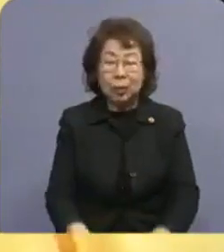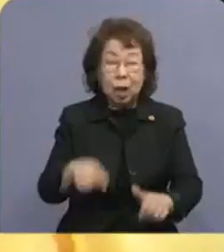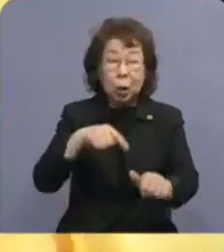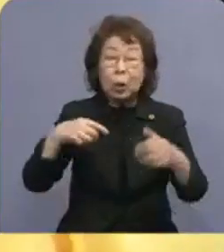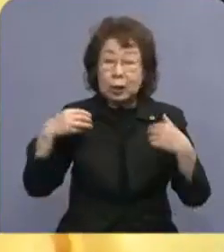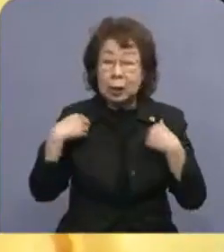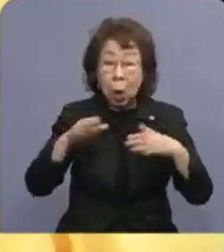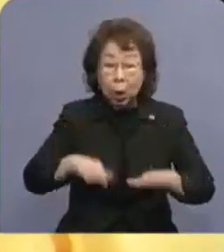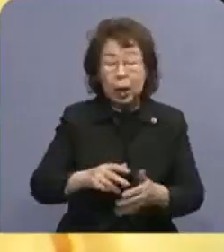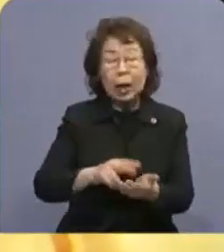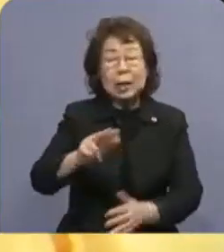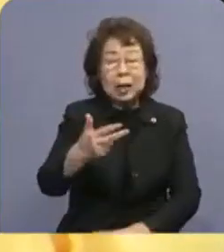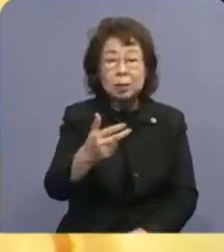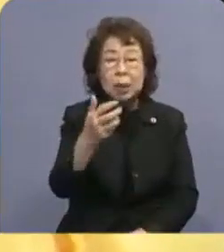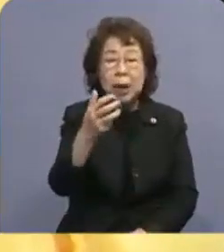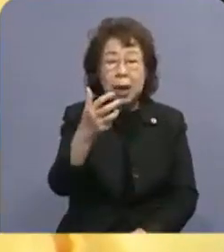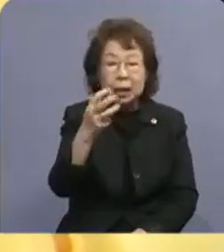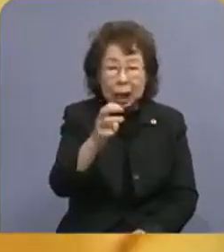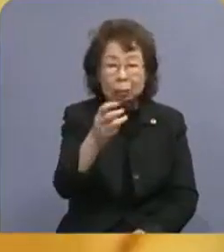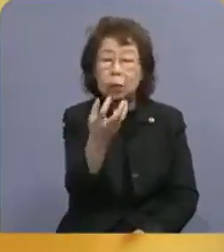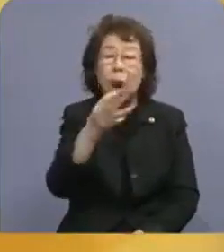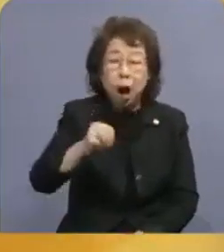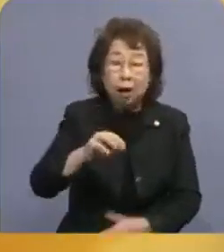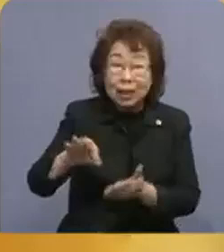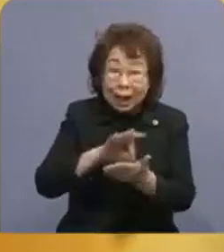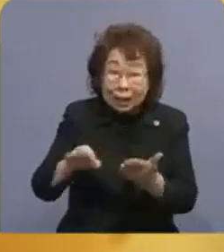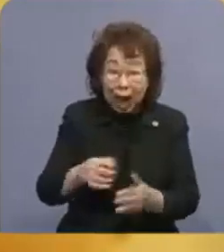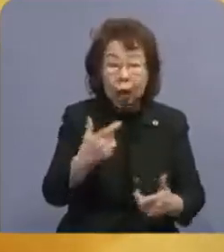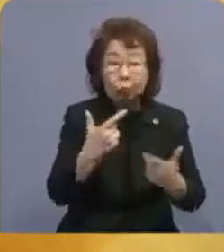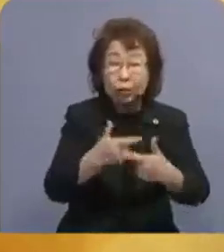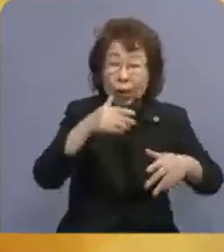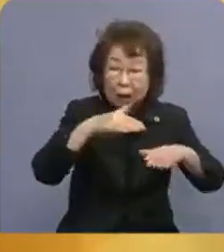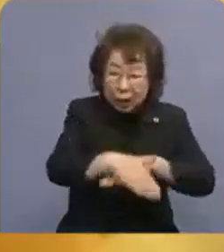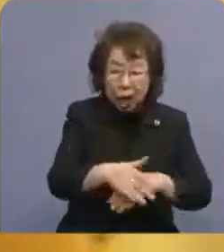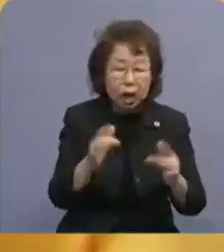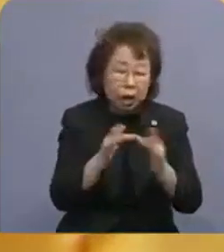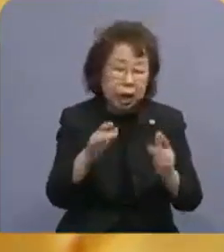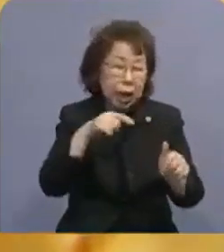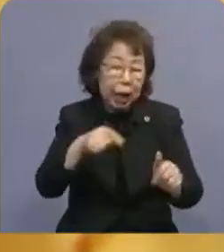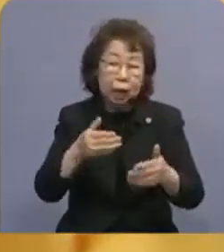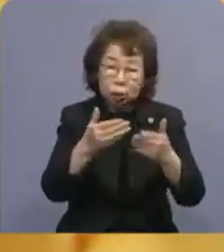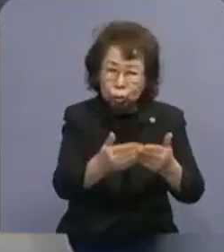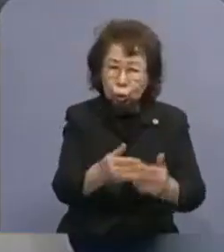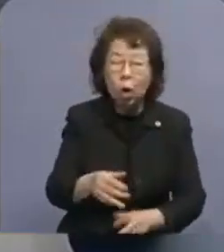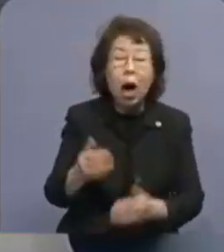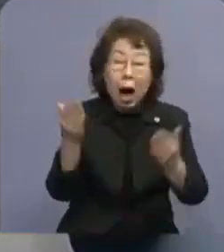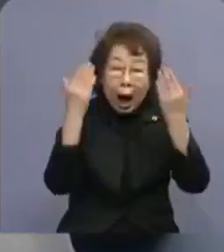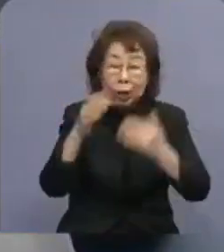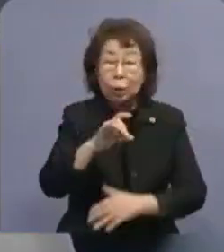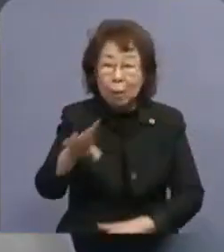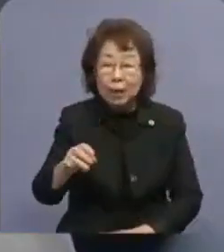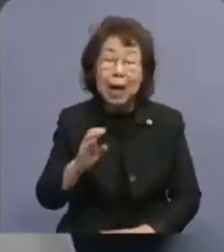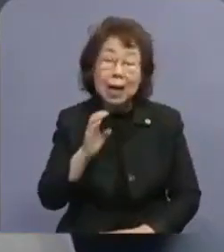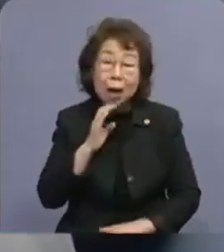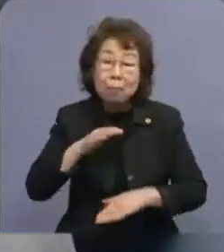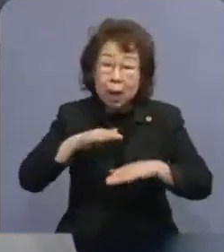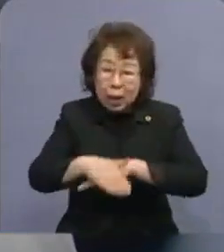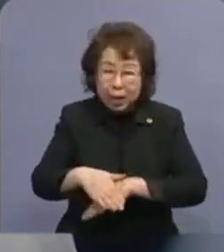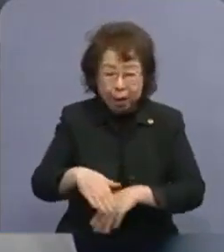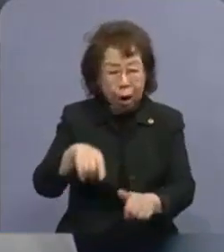교육청은 올해 730억원의 예산을 드려 부산형 인터넷 강의를 도입하고 학교마다 카페형